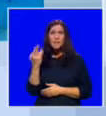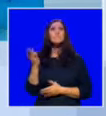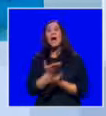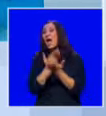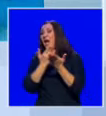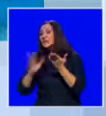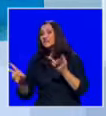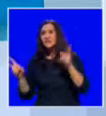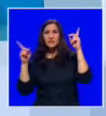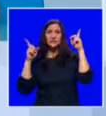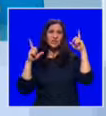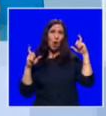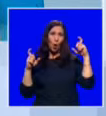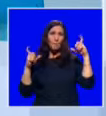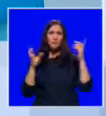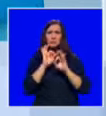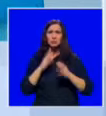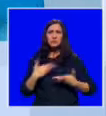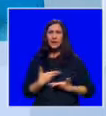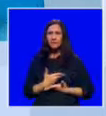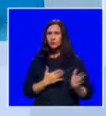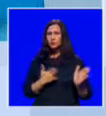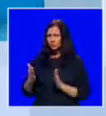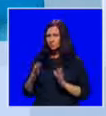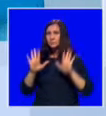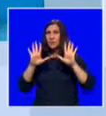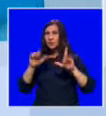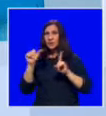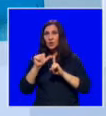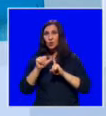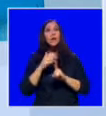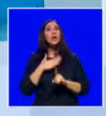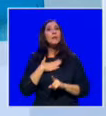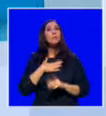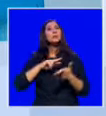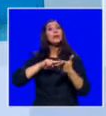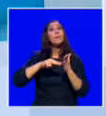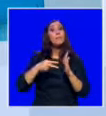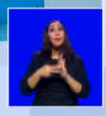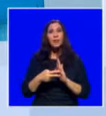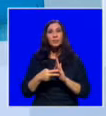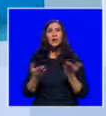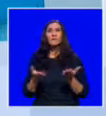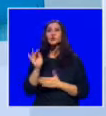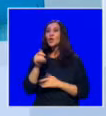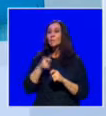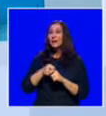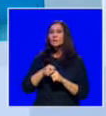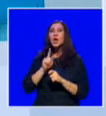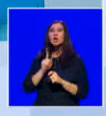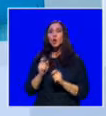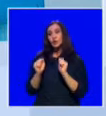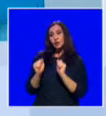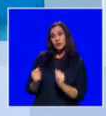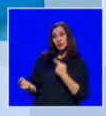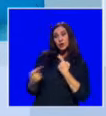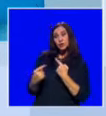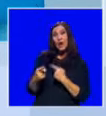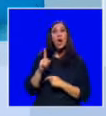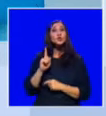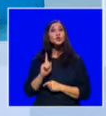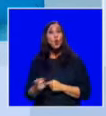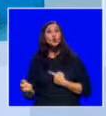извън скоби. Никой кажете не се честно, на 10 юни имате ли план Какво ще правите? С кого ще седнете да говорите? С кого